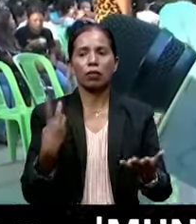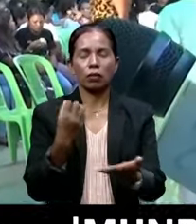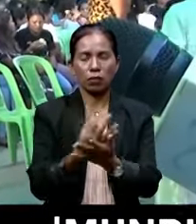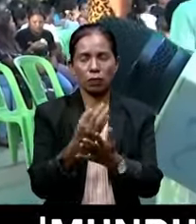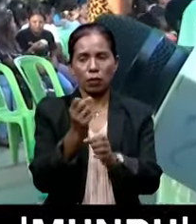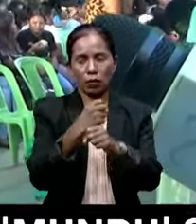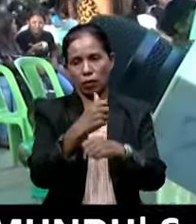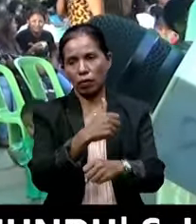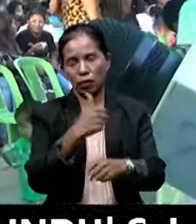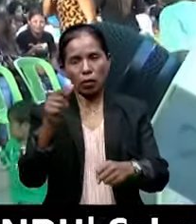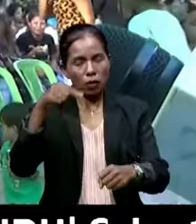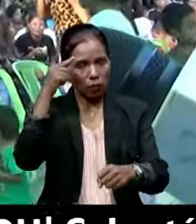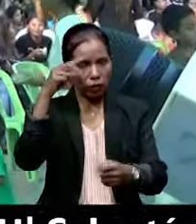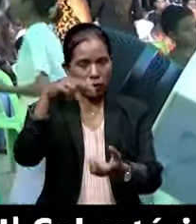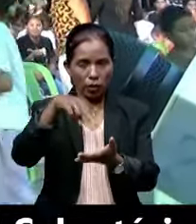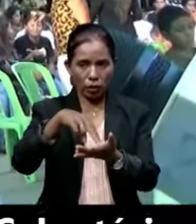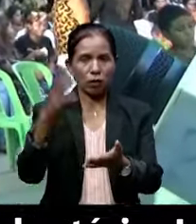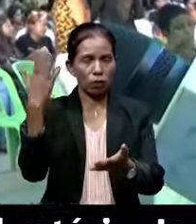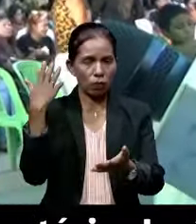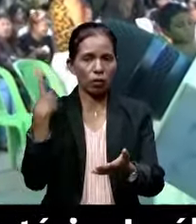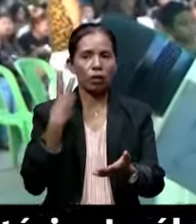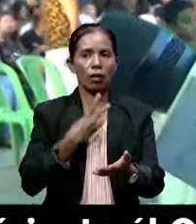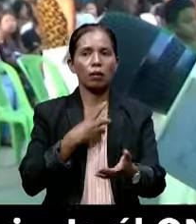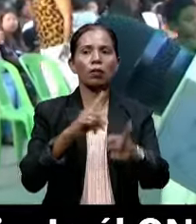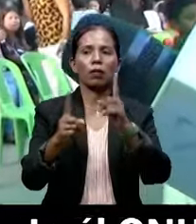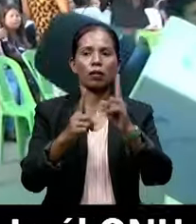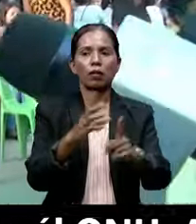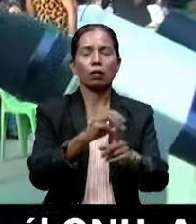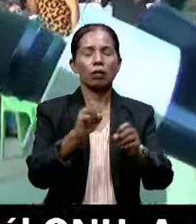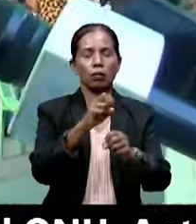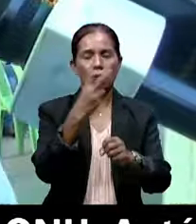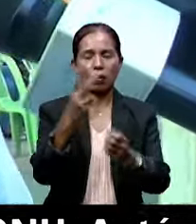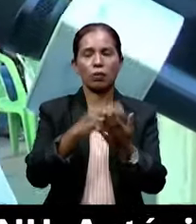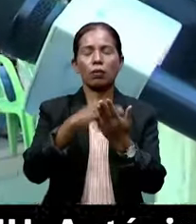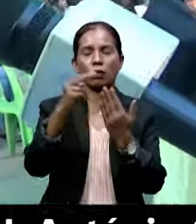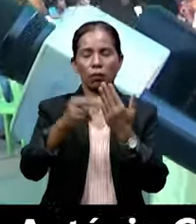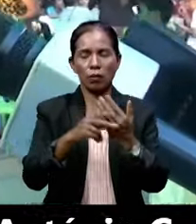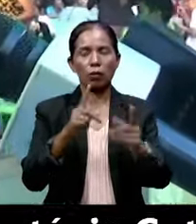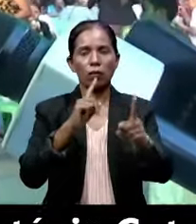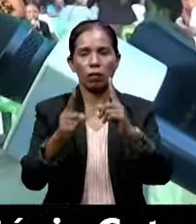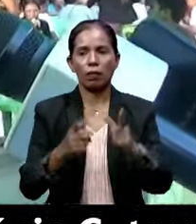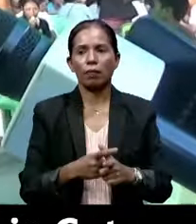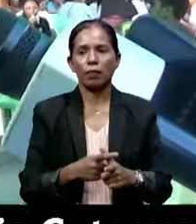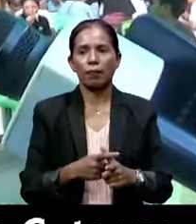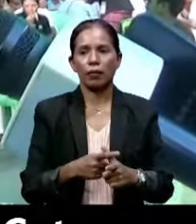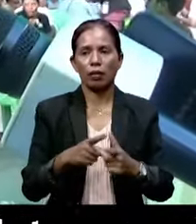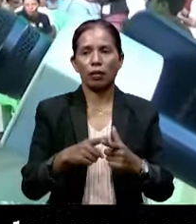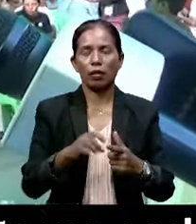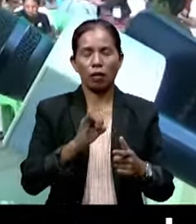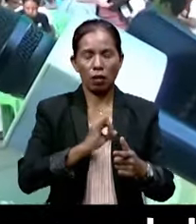selo. Governo hariona, ulo amak protesta dunia. Hus comitê de novembro protesta Hau mus kumenten aku